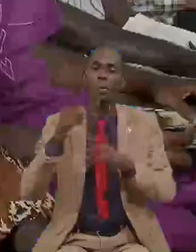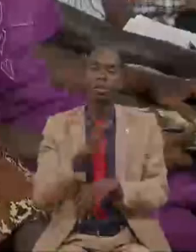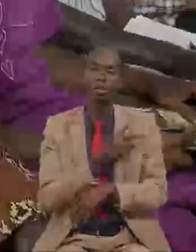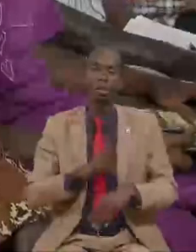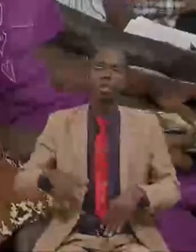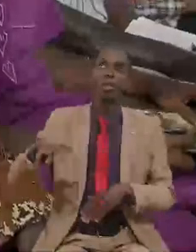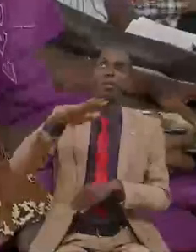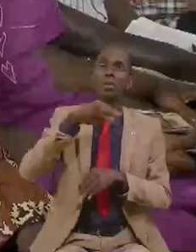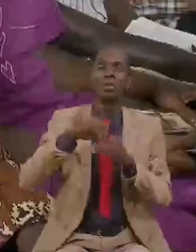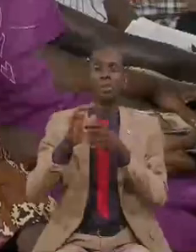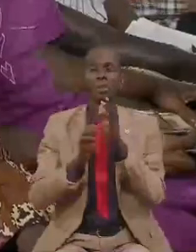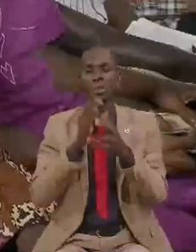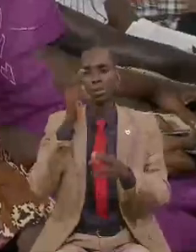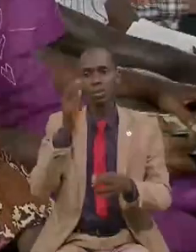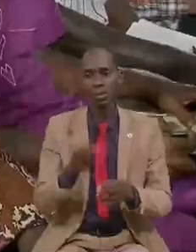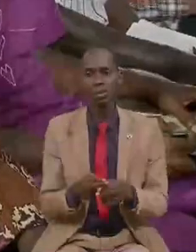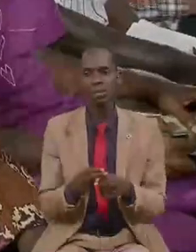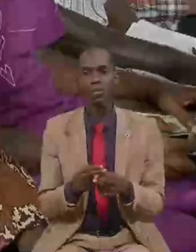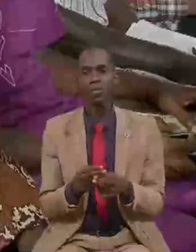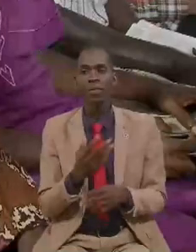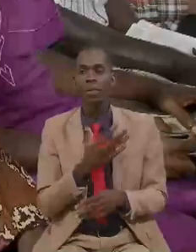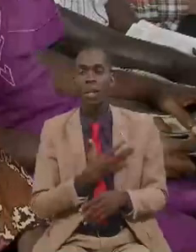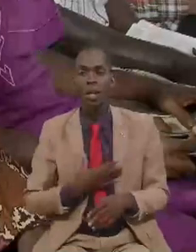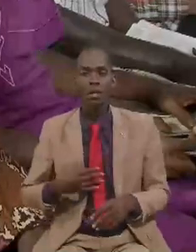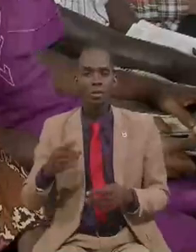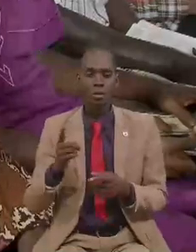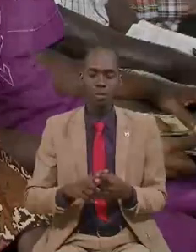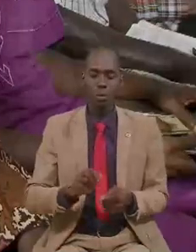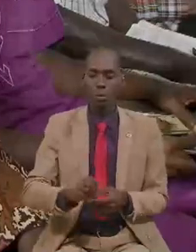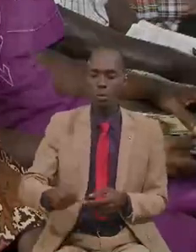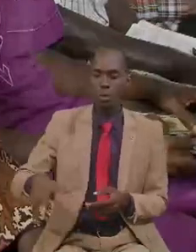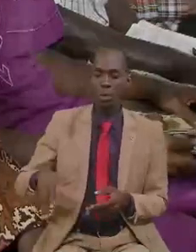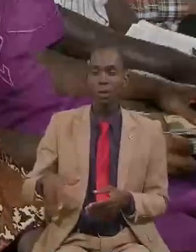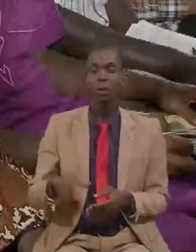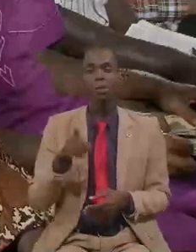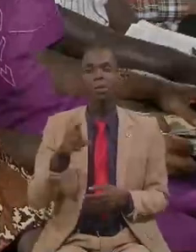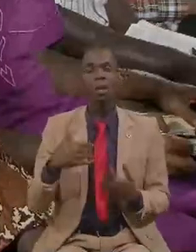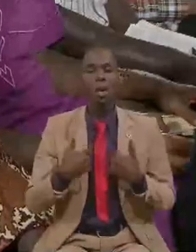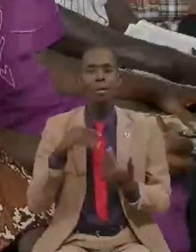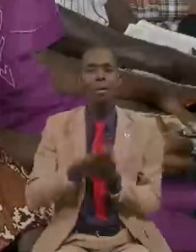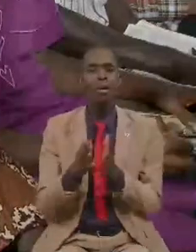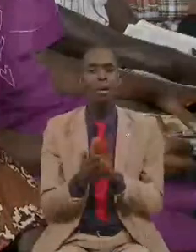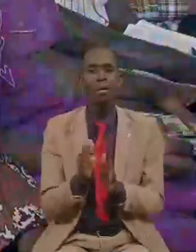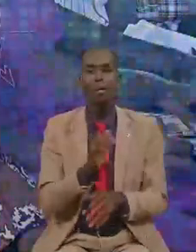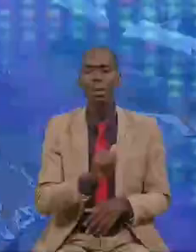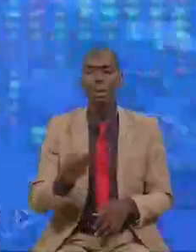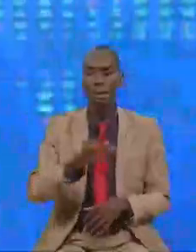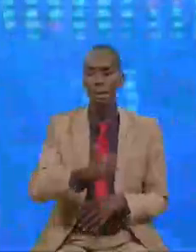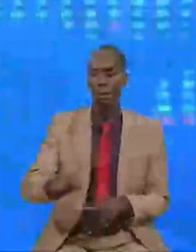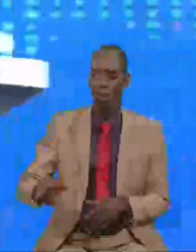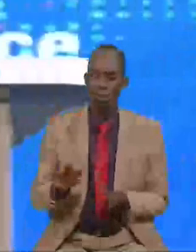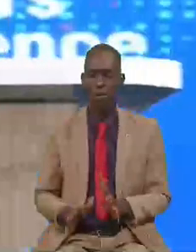Jésus. Et pour planter, tu es devenu un planteur. Ça va